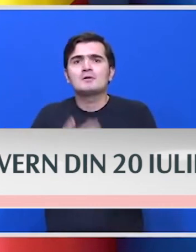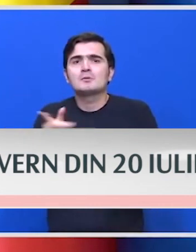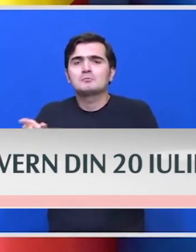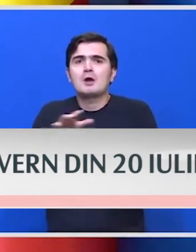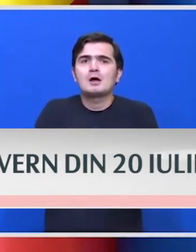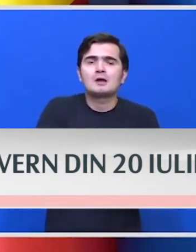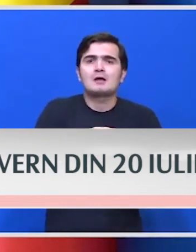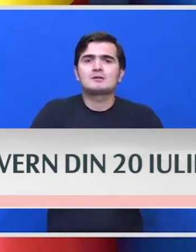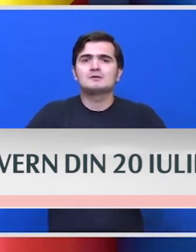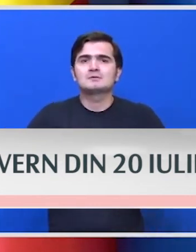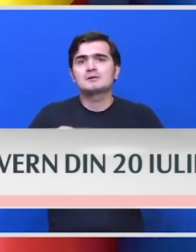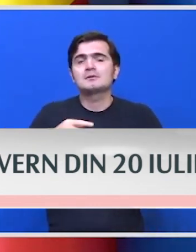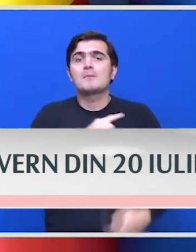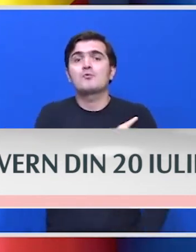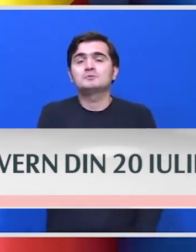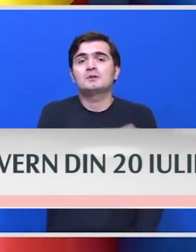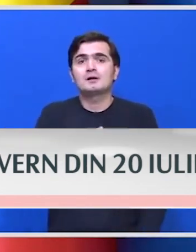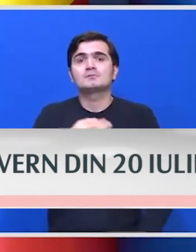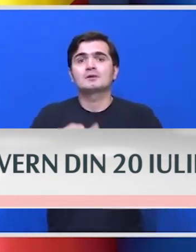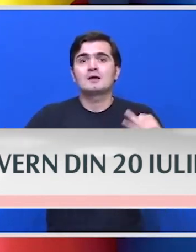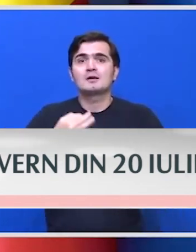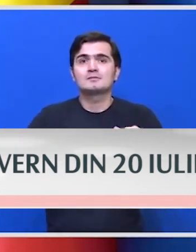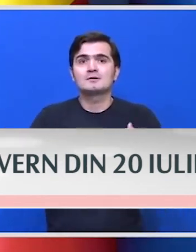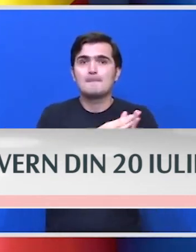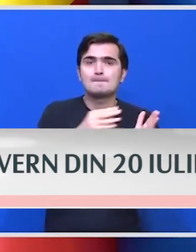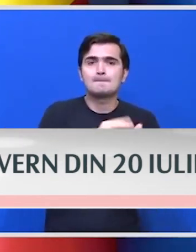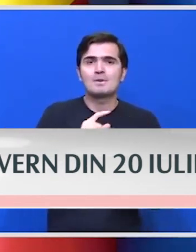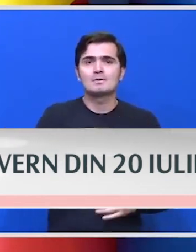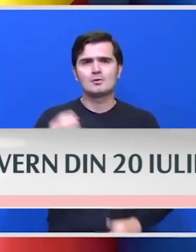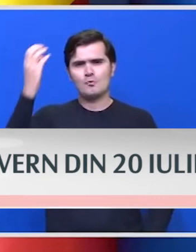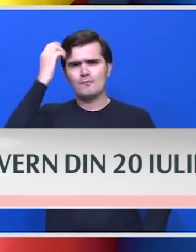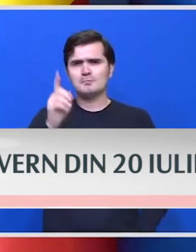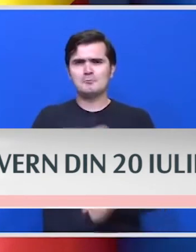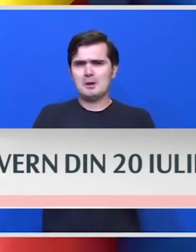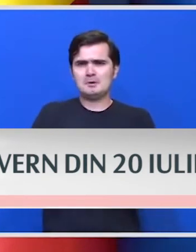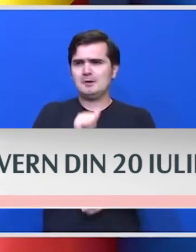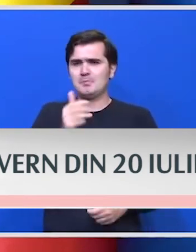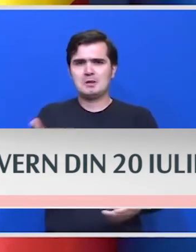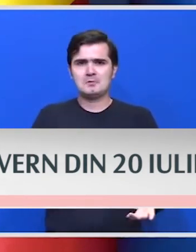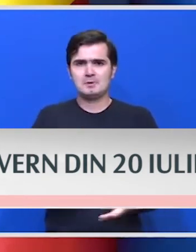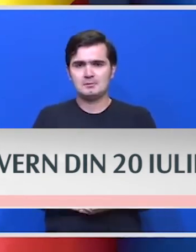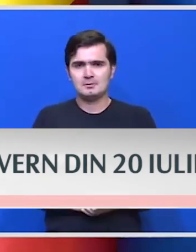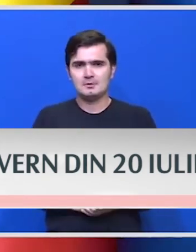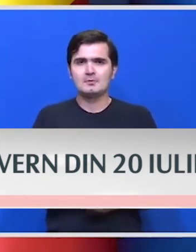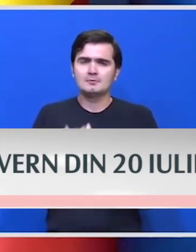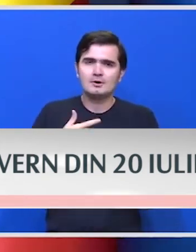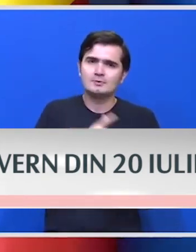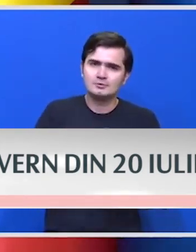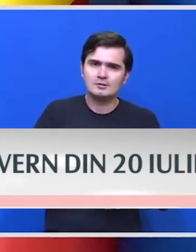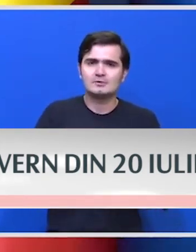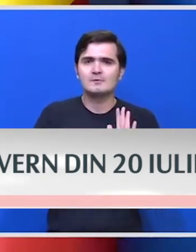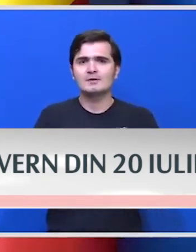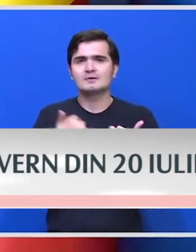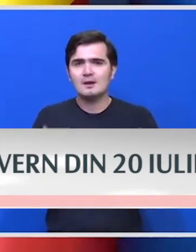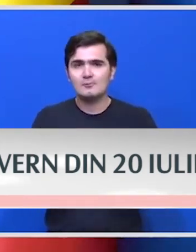instanță posibilitatea de a analiza plagiatul. Și guvernul nu a atacat pe nimeni și ca atare ceea ce încerc să vă prezint